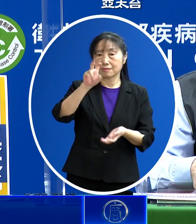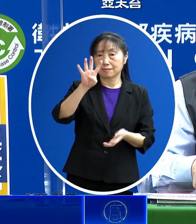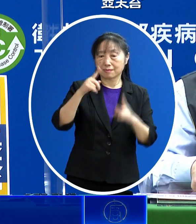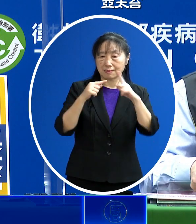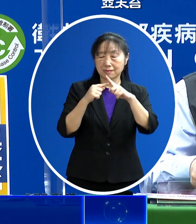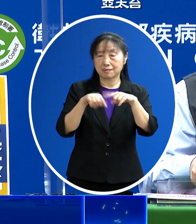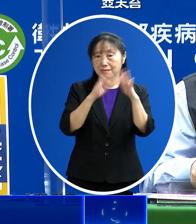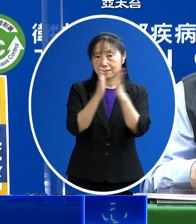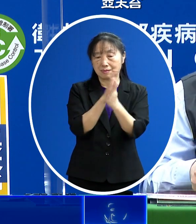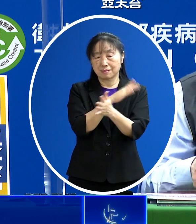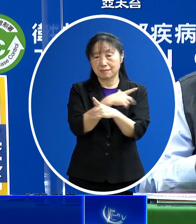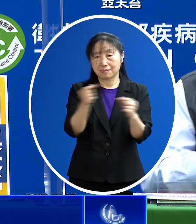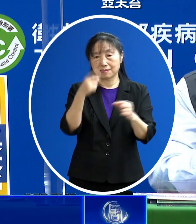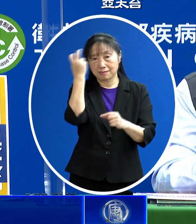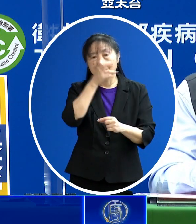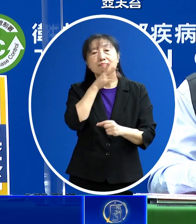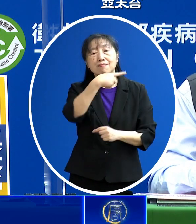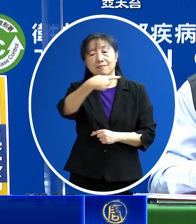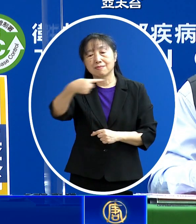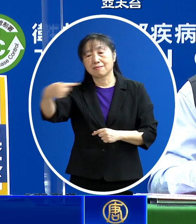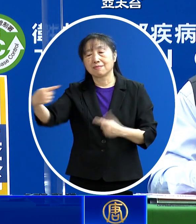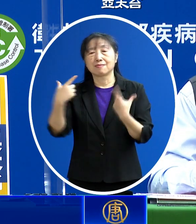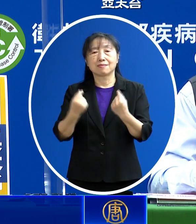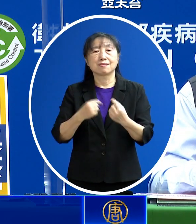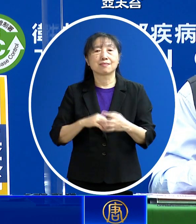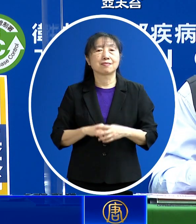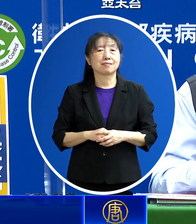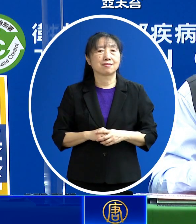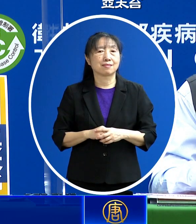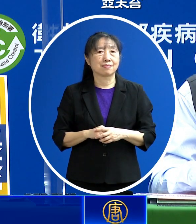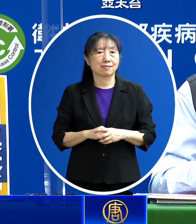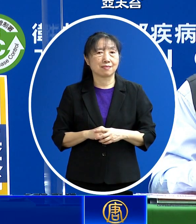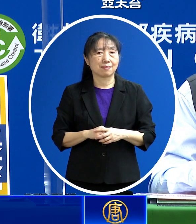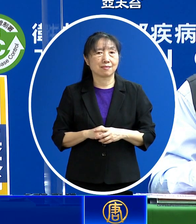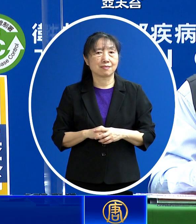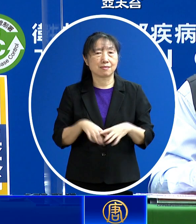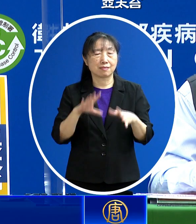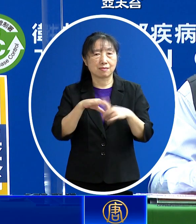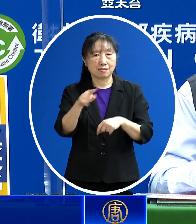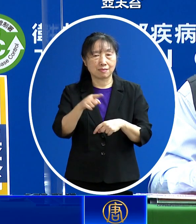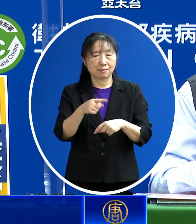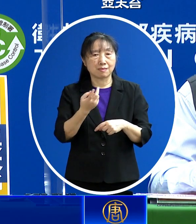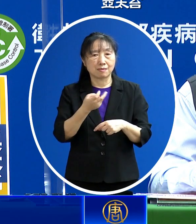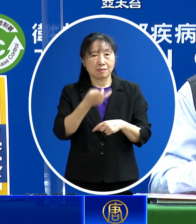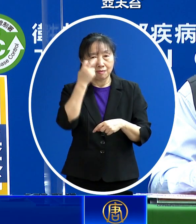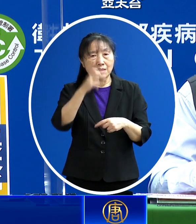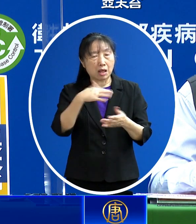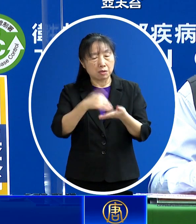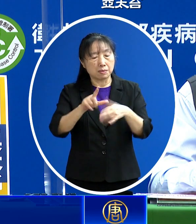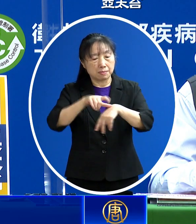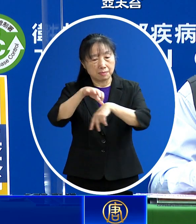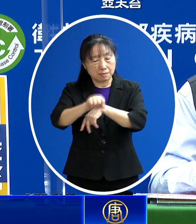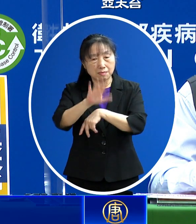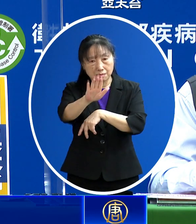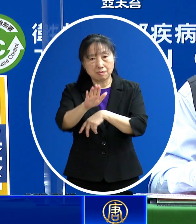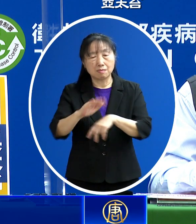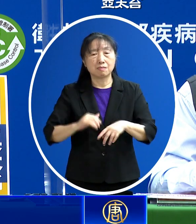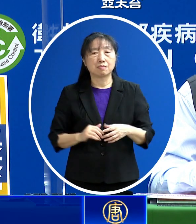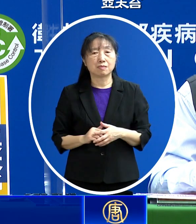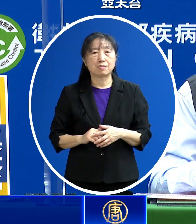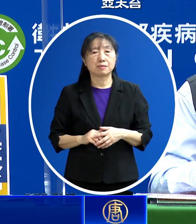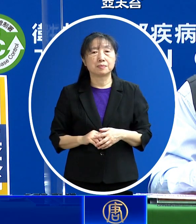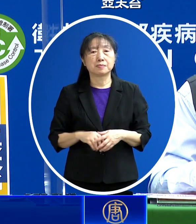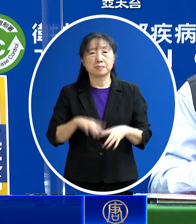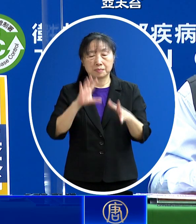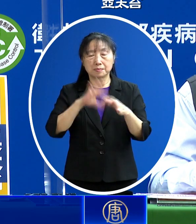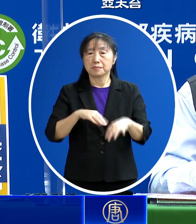数裁剪，那都是阴性，所以看起来这个发现的速度算快，那应该是在可